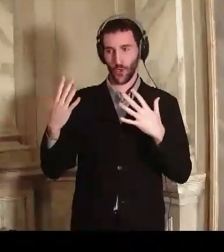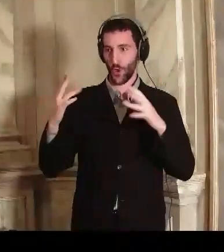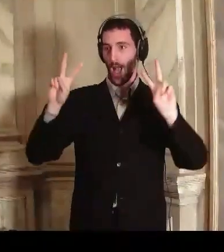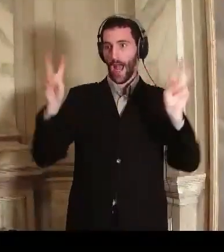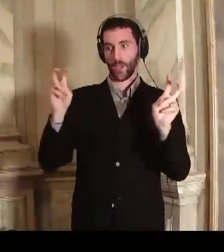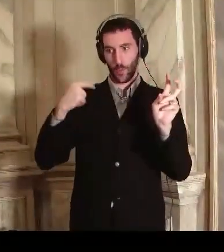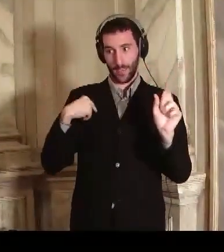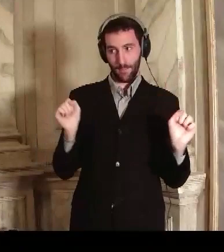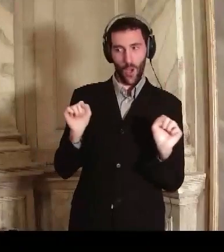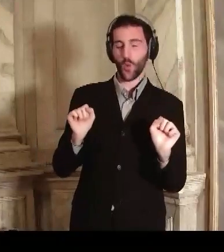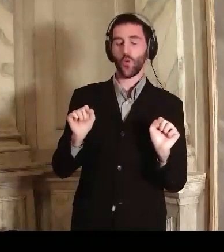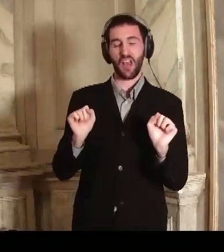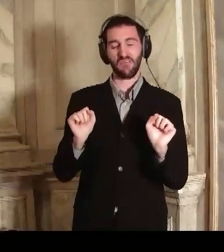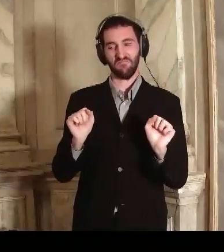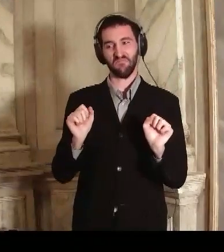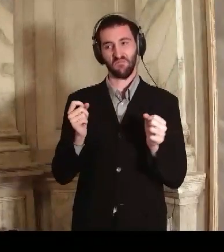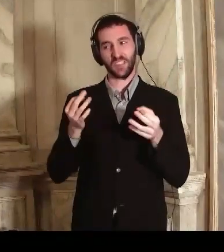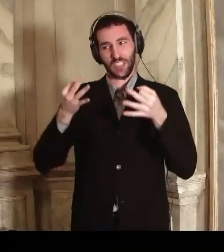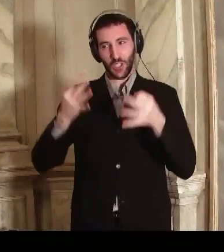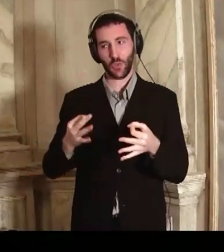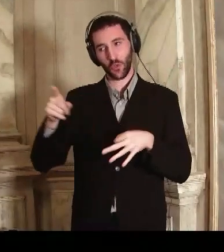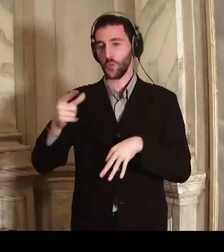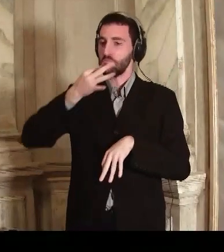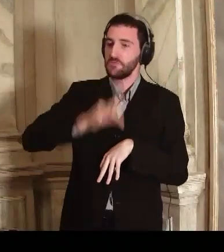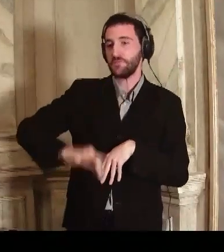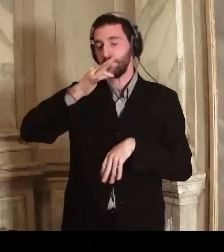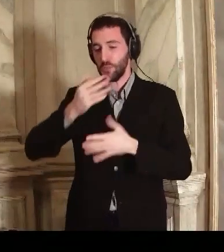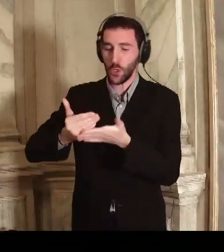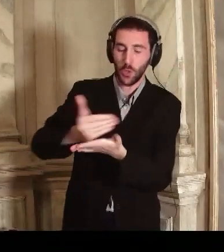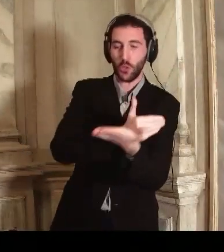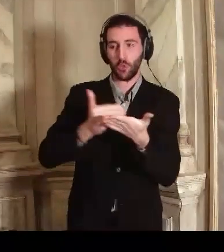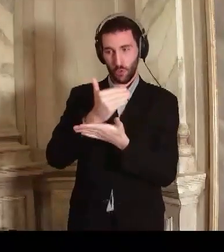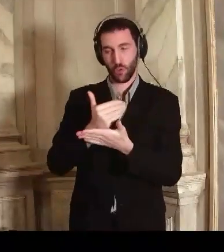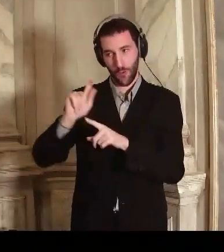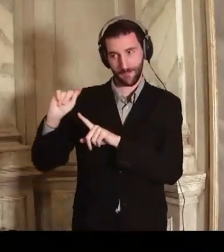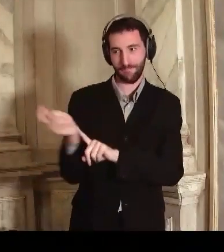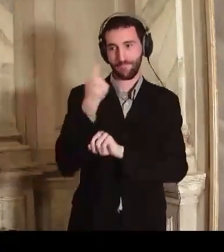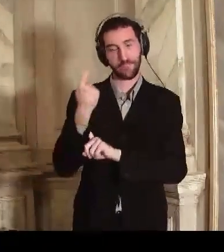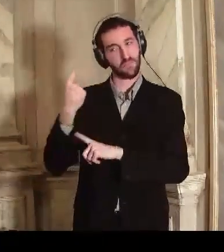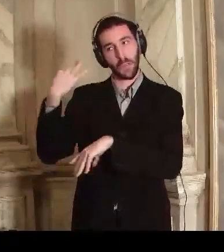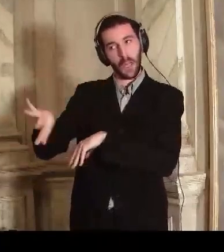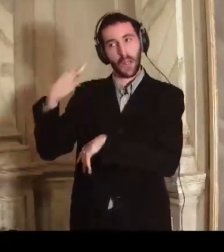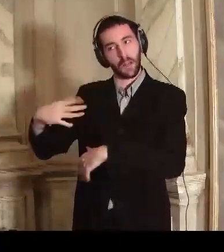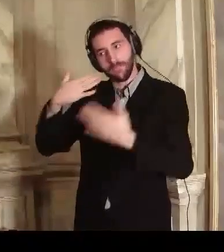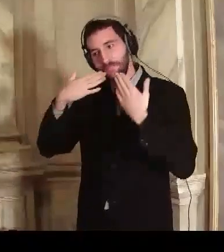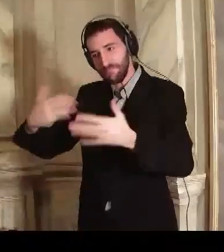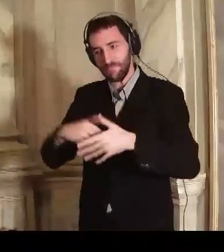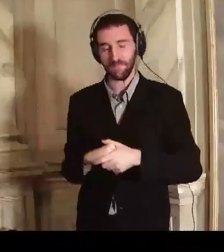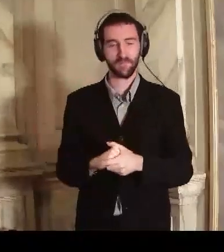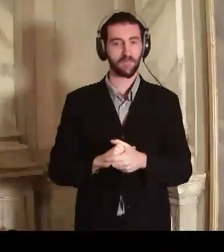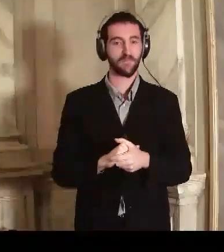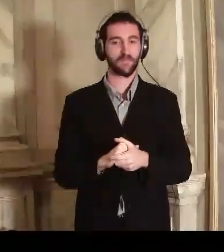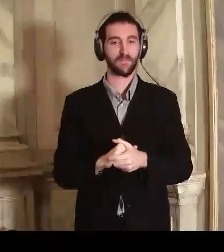terrorizzato, perché io come farà a dire tutto e come farà soprattutto, è veramente straordinaria, complimenti, grazie. E